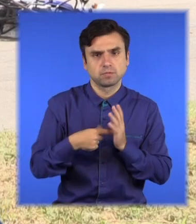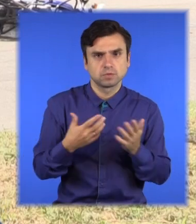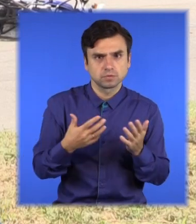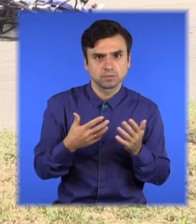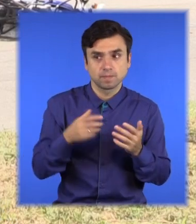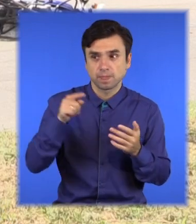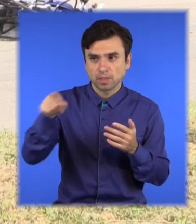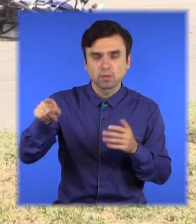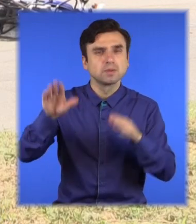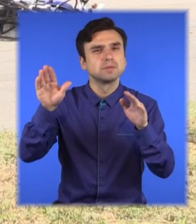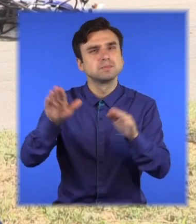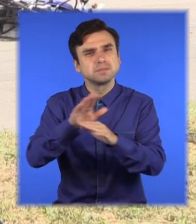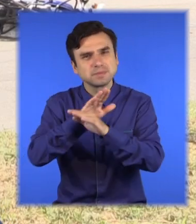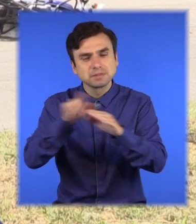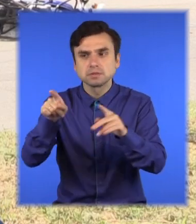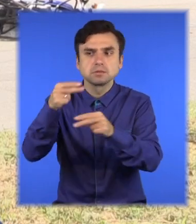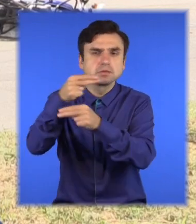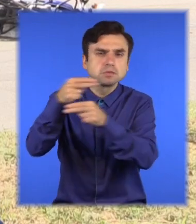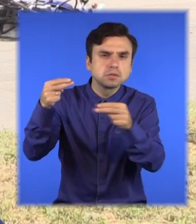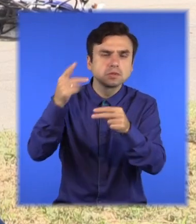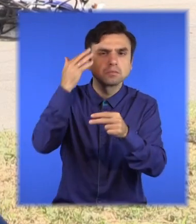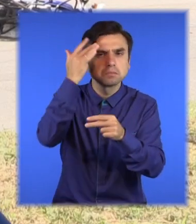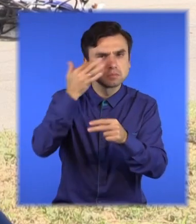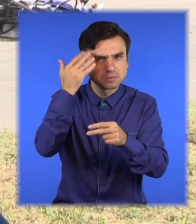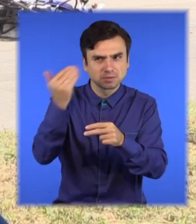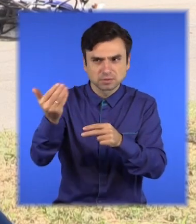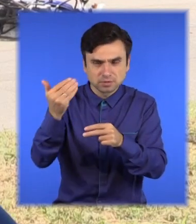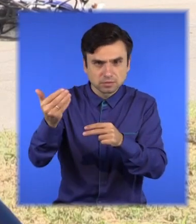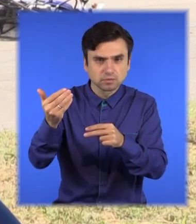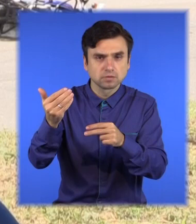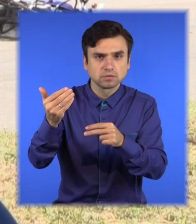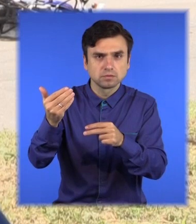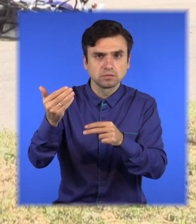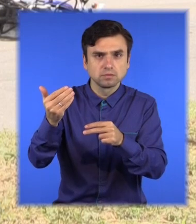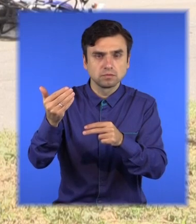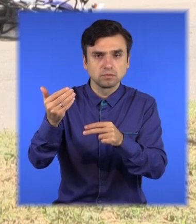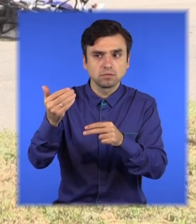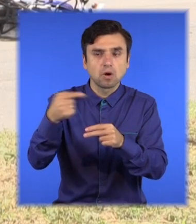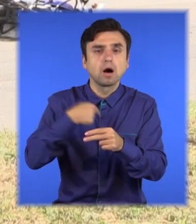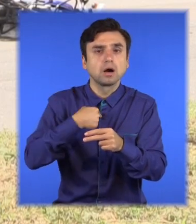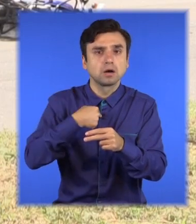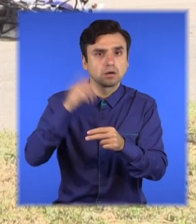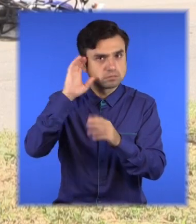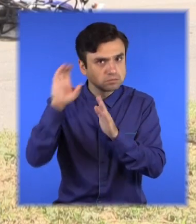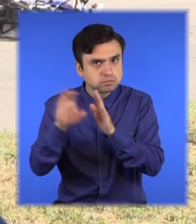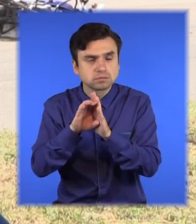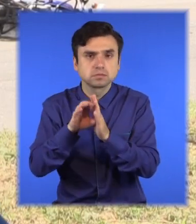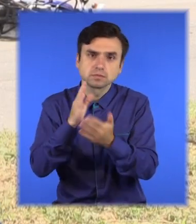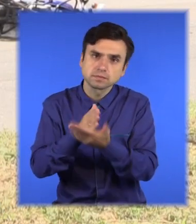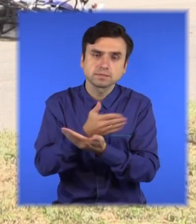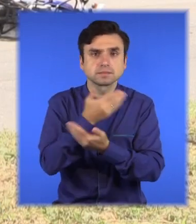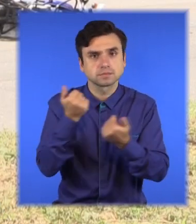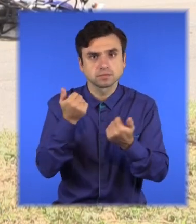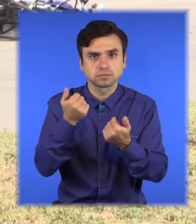полиции, теряя минуты жизни человека, который пострадал в ДТП. Что я увидела? Увидела